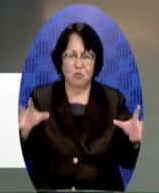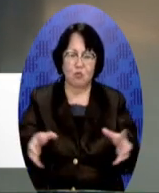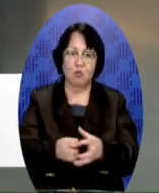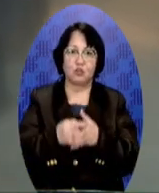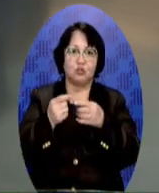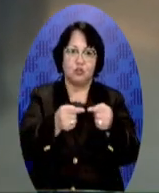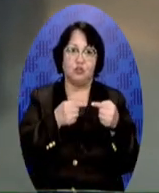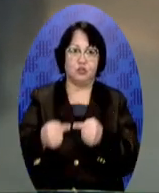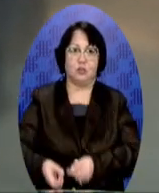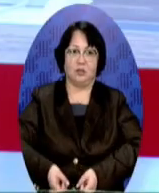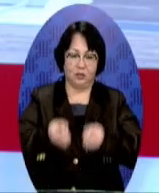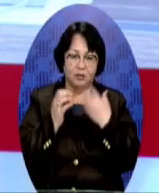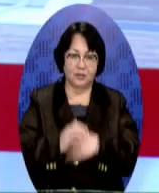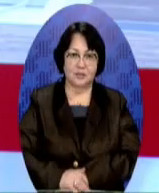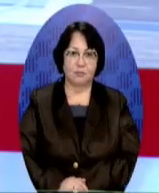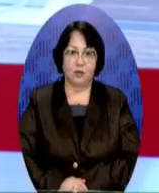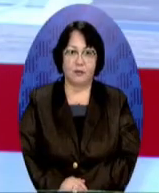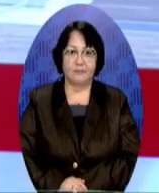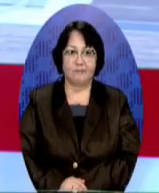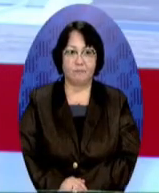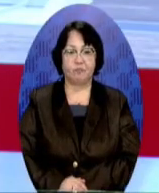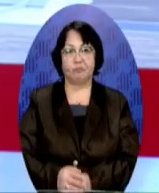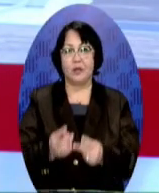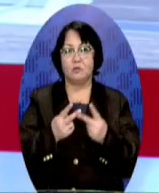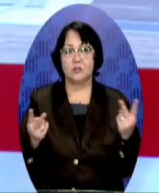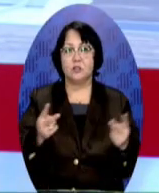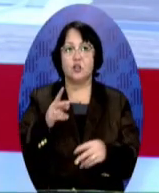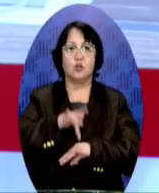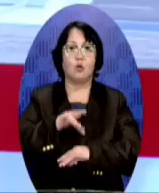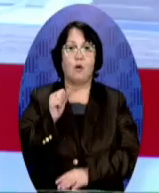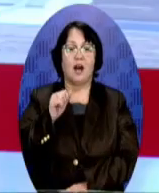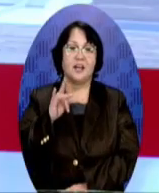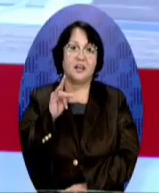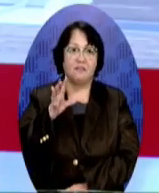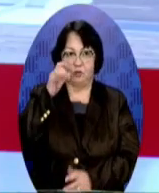илэрсэн байна. Үндэсний төв архивын сан хөмрөгт түүхийн шинжилгээ ухааны доктор